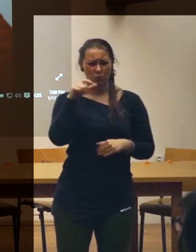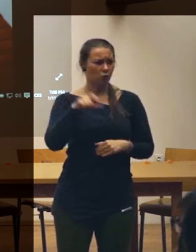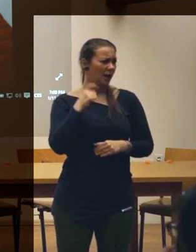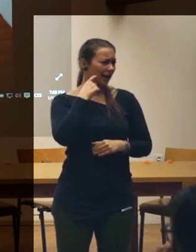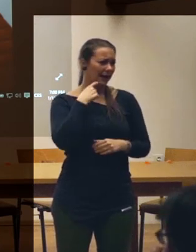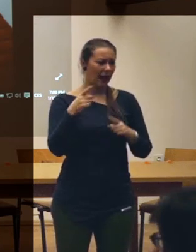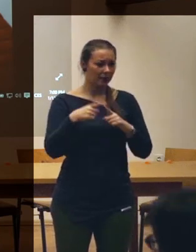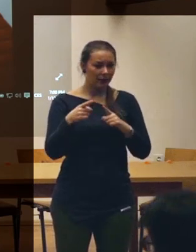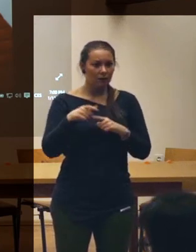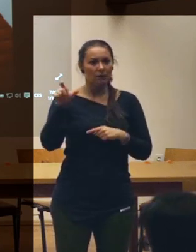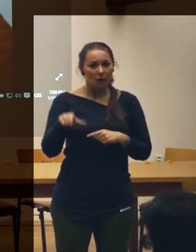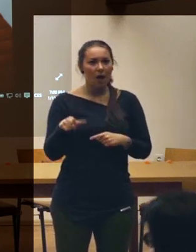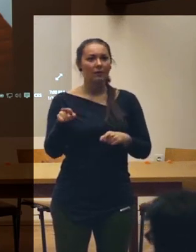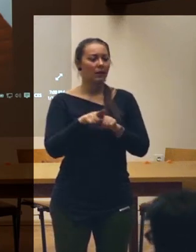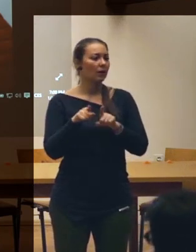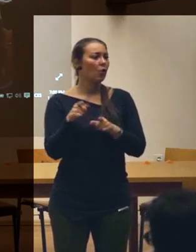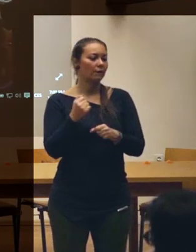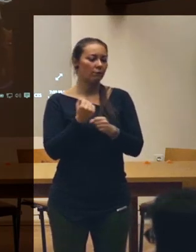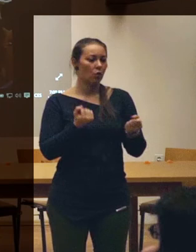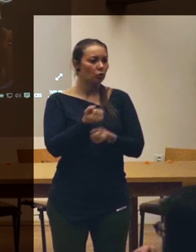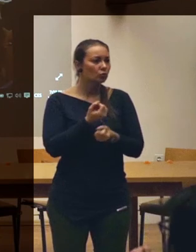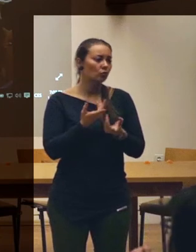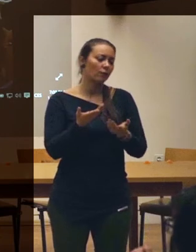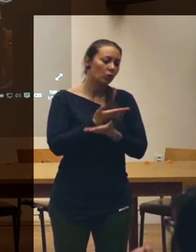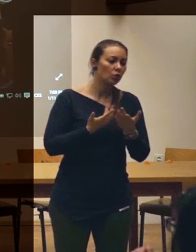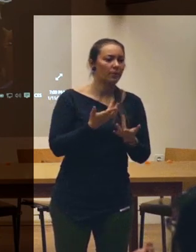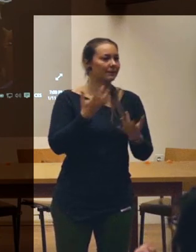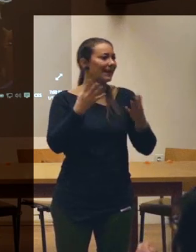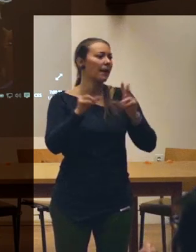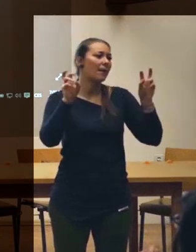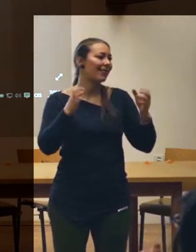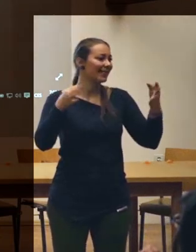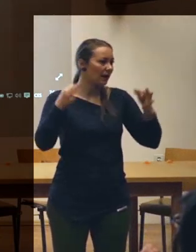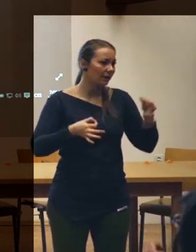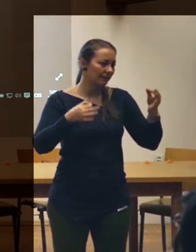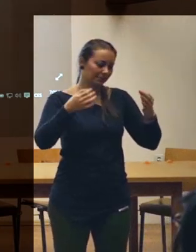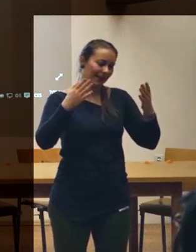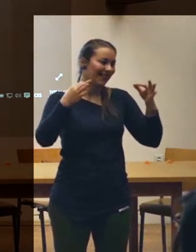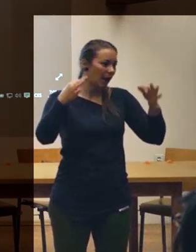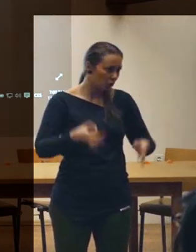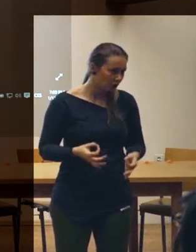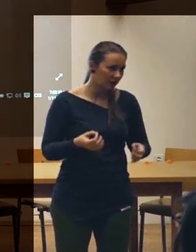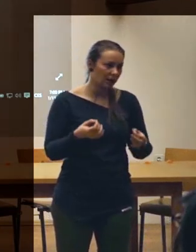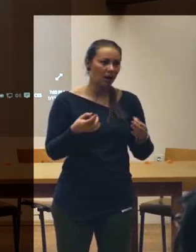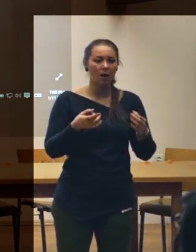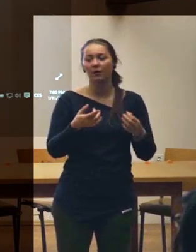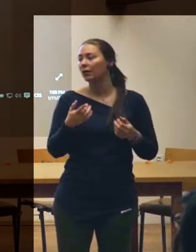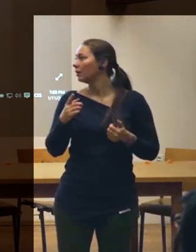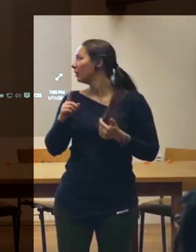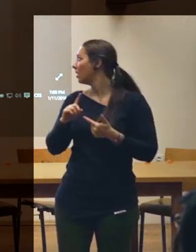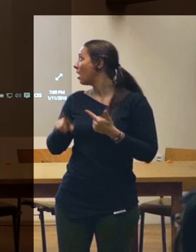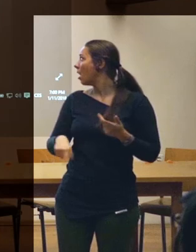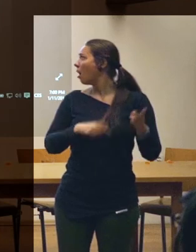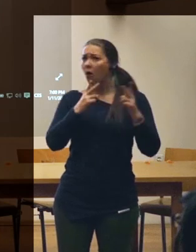workshop o sebadiagnostike zdravia a choroby. Toto je workshop o budovaní konsenzu a tomu, ako sa